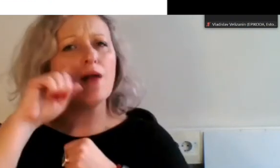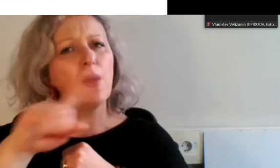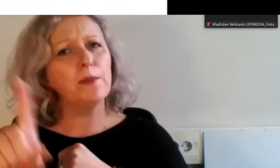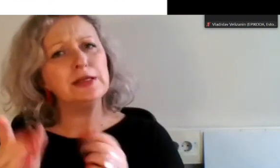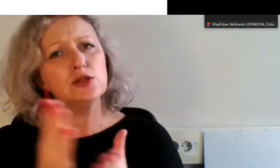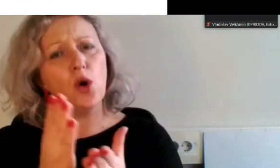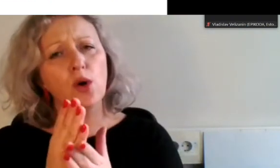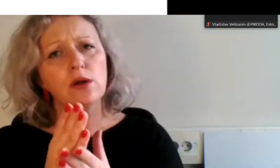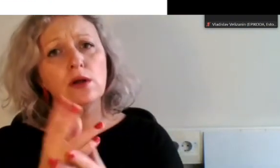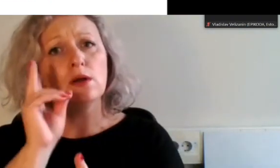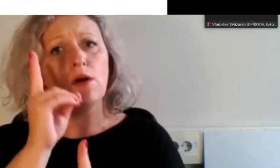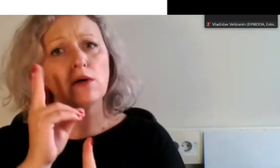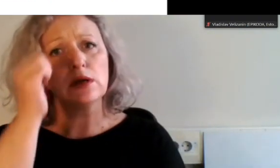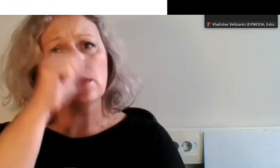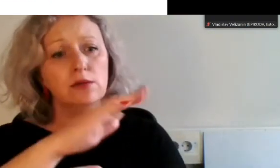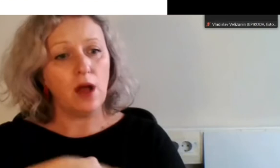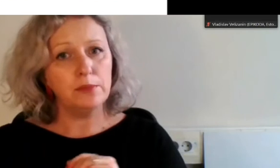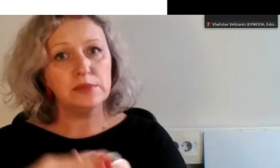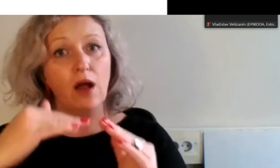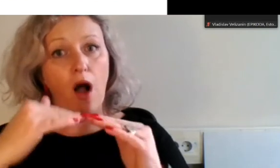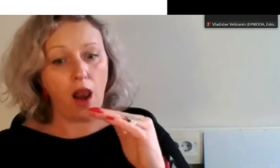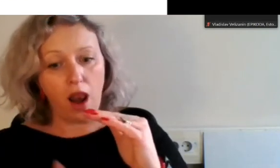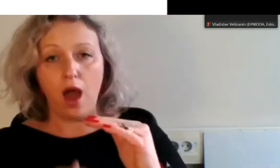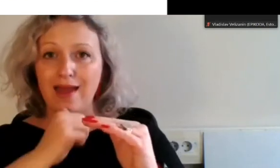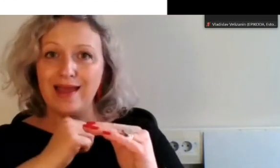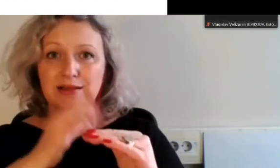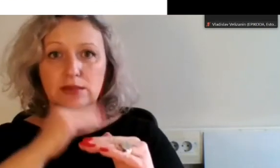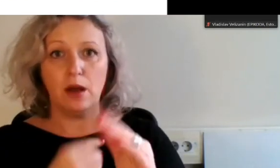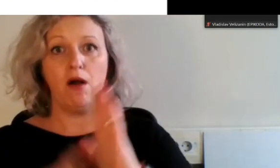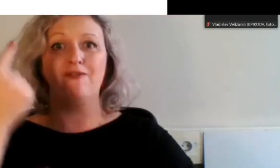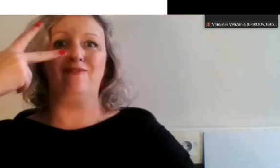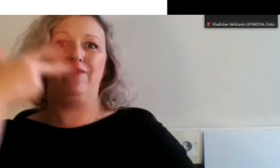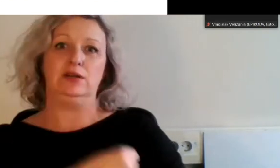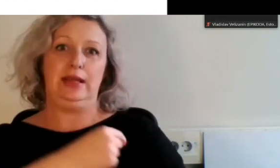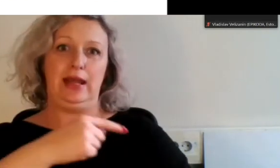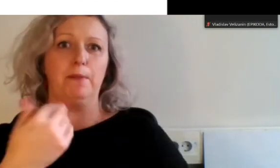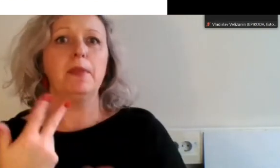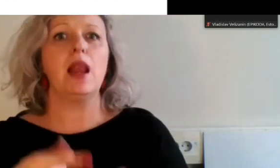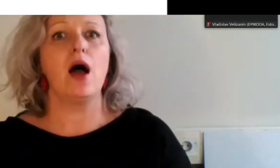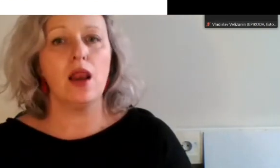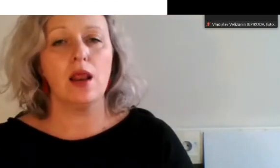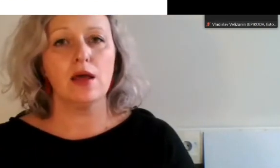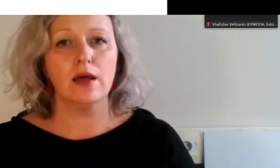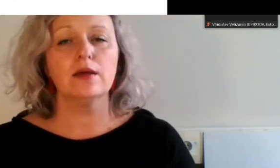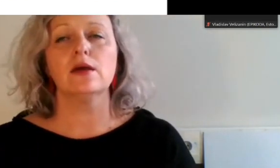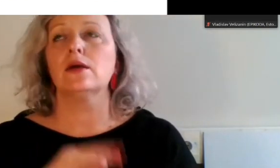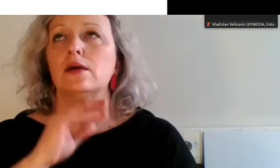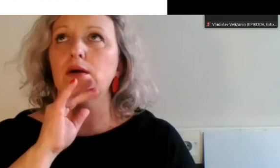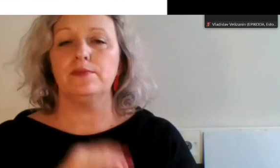Vaktsineerimine on tõhus ja vaktsineerimine on tegelikult palju ohutum kui Covidi